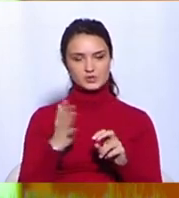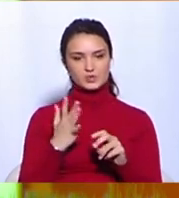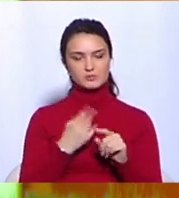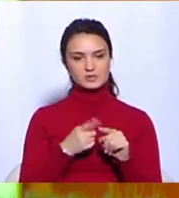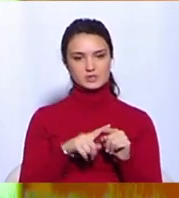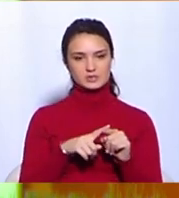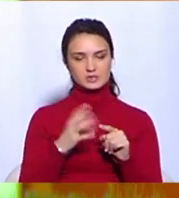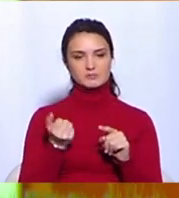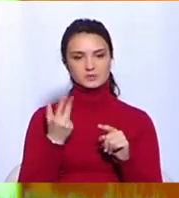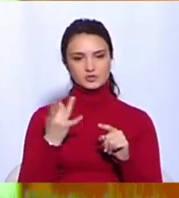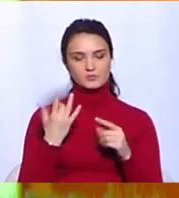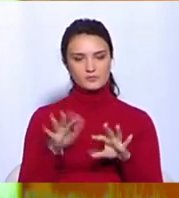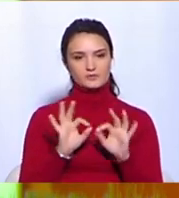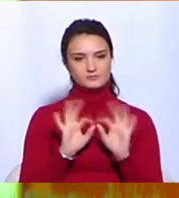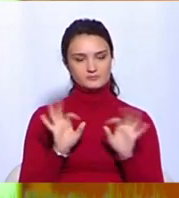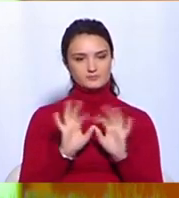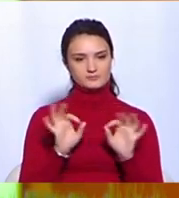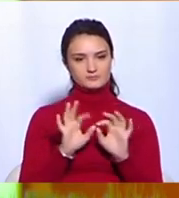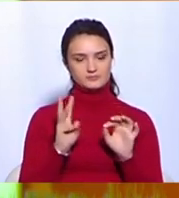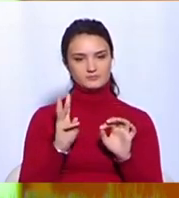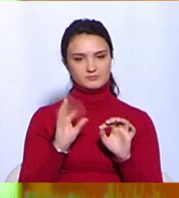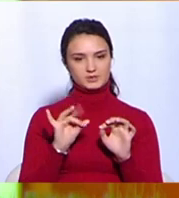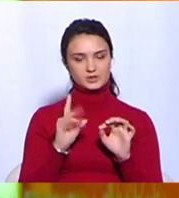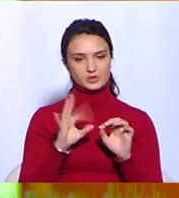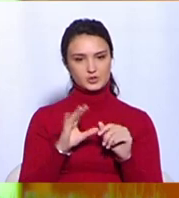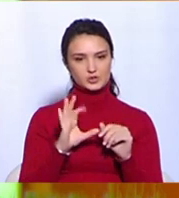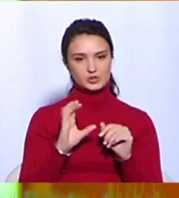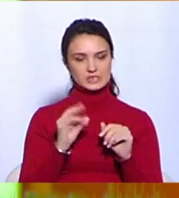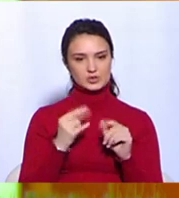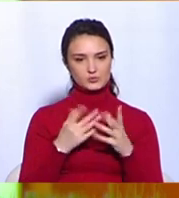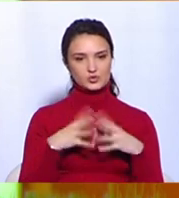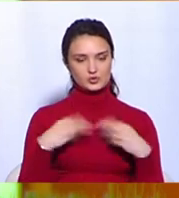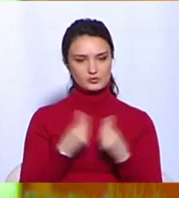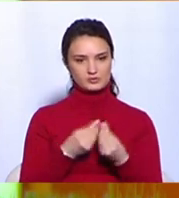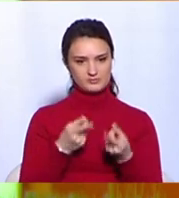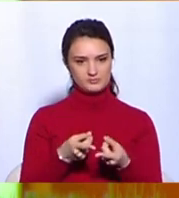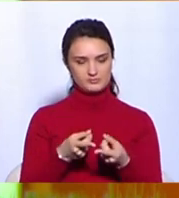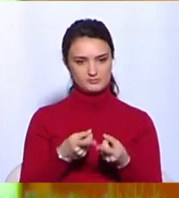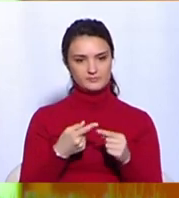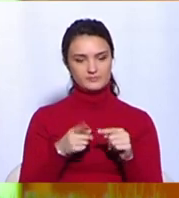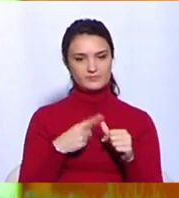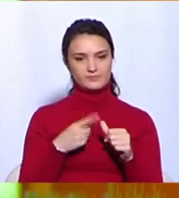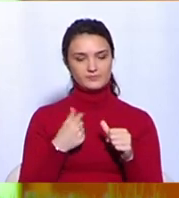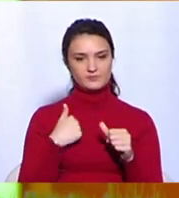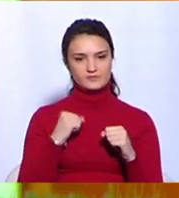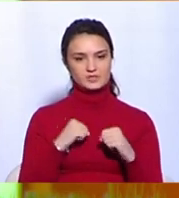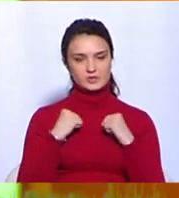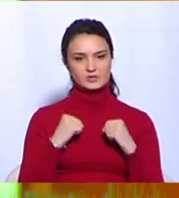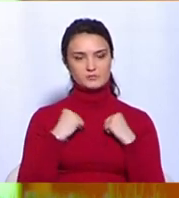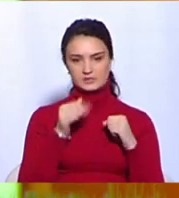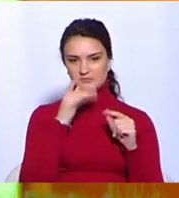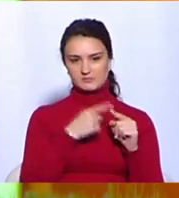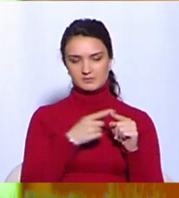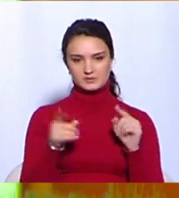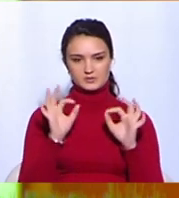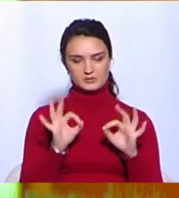რომელსაც რამდენჯერმე უკვე შევახეთ, მიკროსოციუმის სახელად ოჯახი და ჩვენ ვცდილობთ წლების